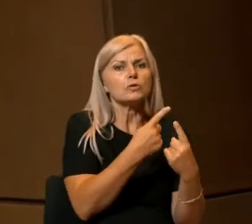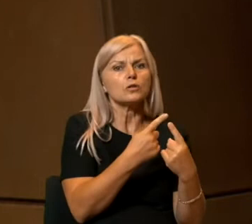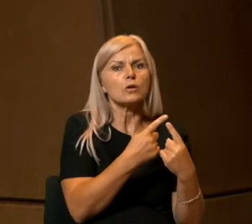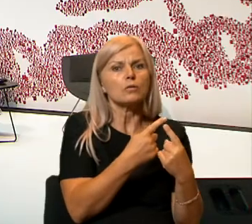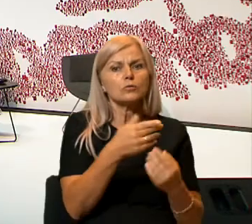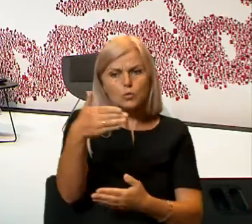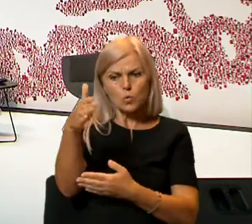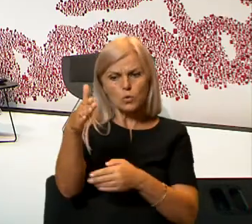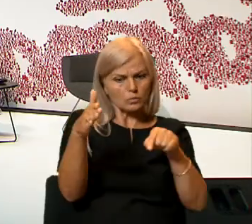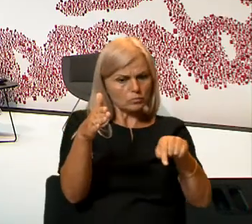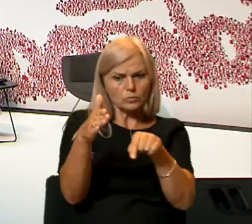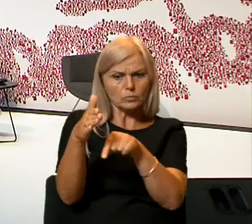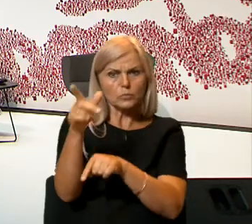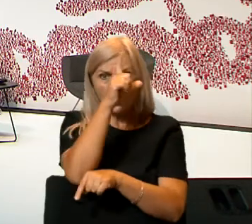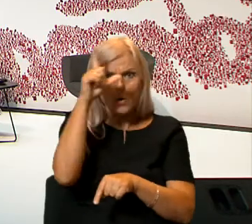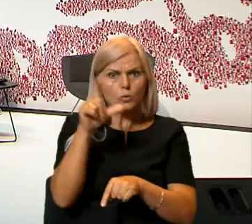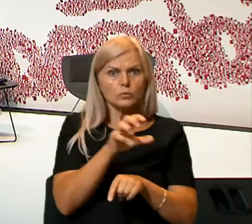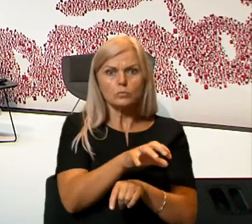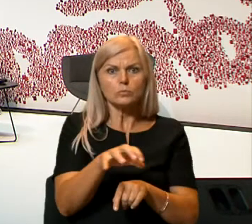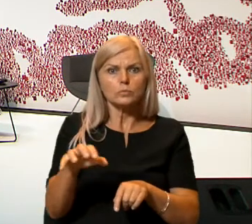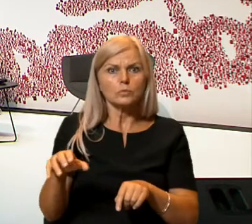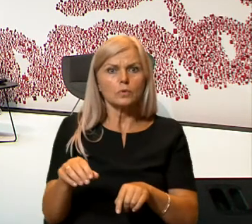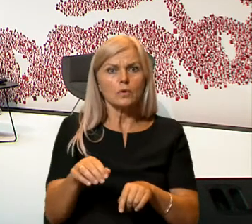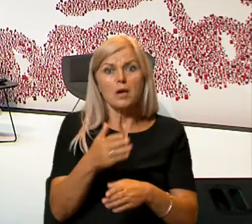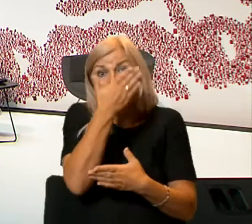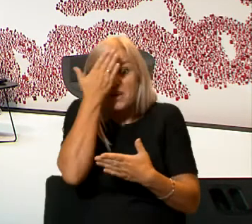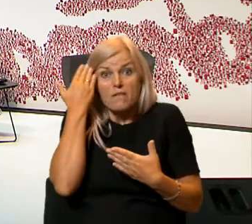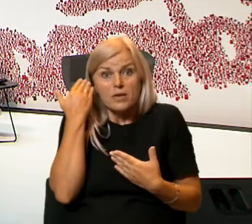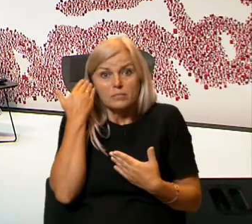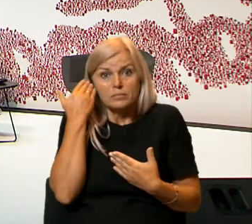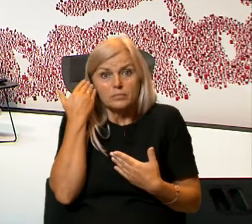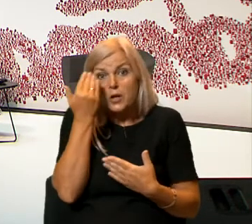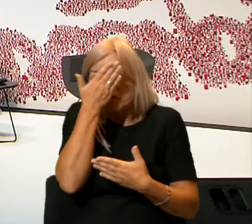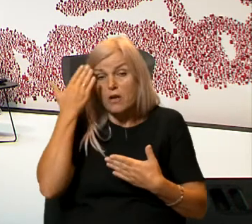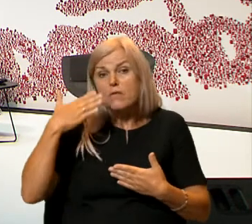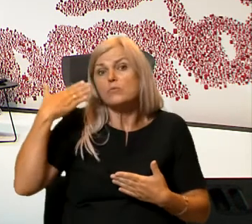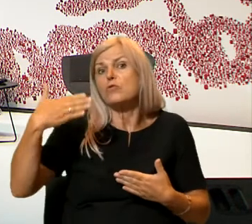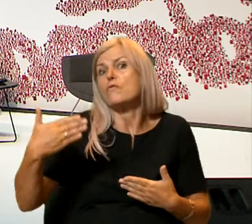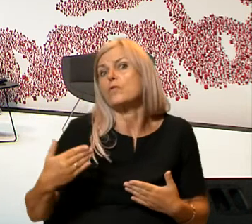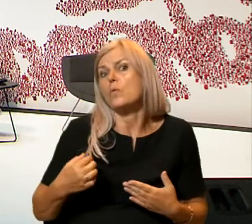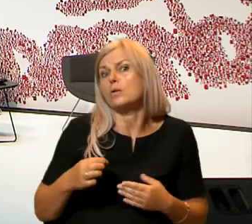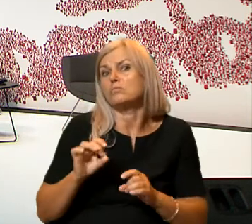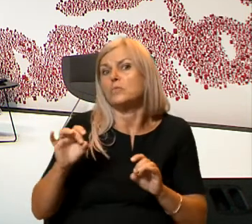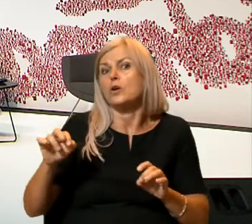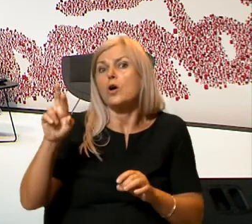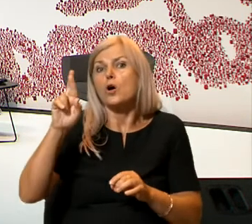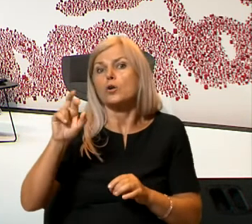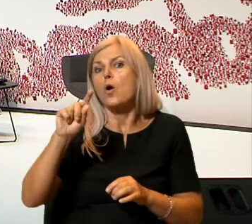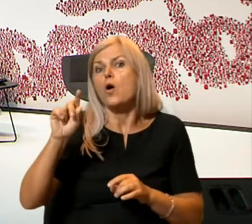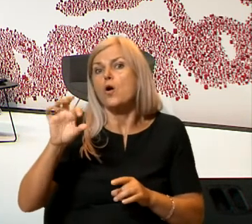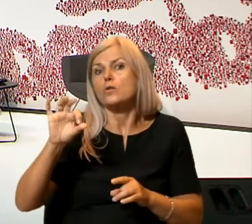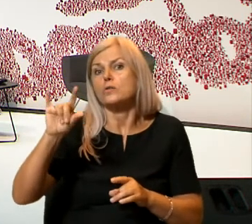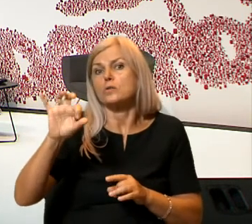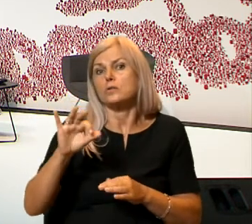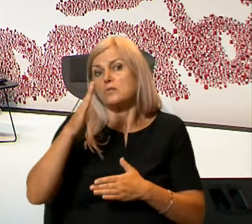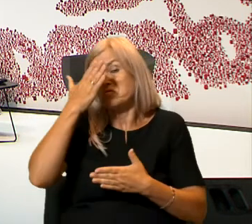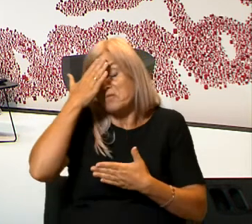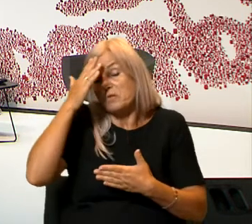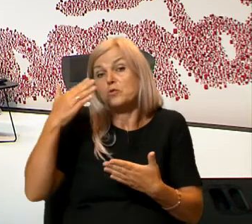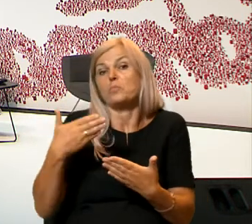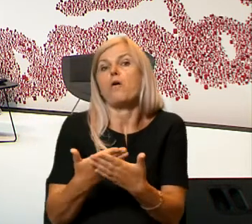Nie wiem. Nie wiem, czy wykład Harbunta Rozy da nam na to pytanie odpowiedź, ale wierzę, że